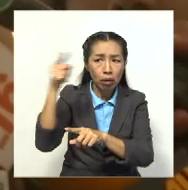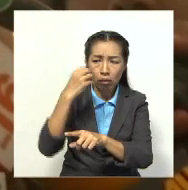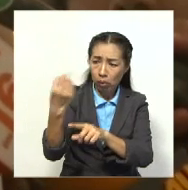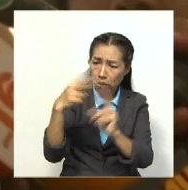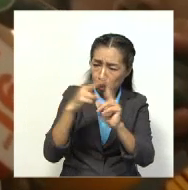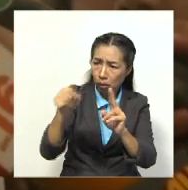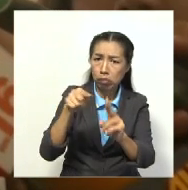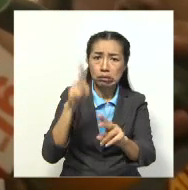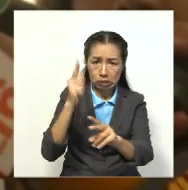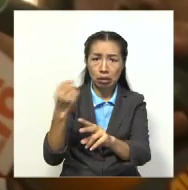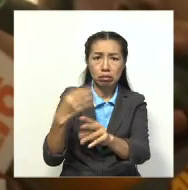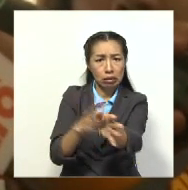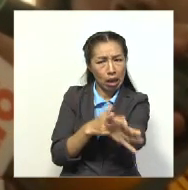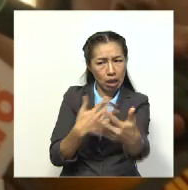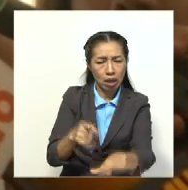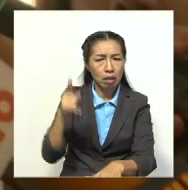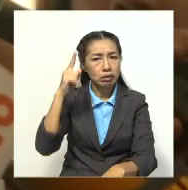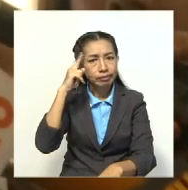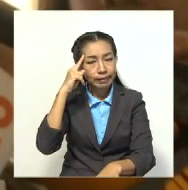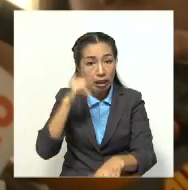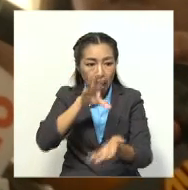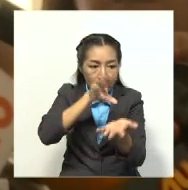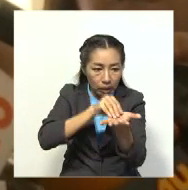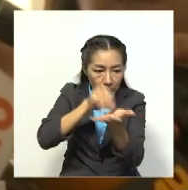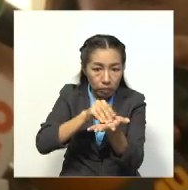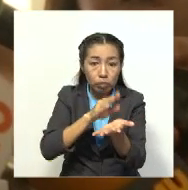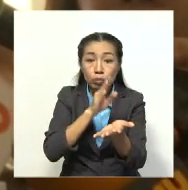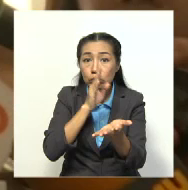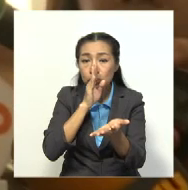แล้วแล้วก็คงจะเป็นประโยชน์ถ้าหากว่า